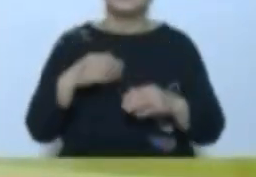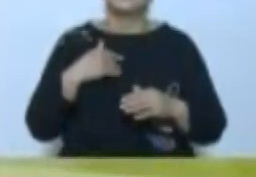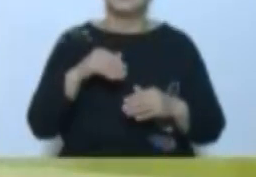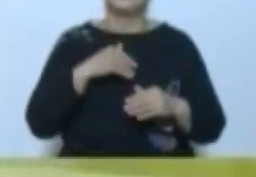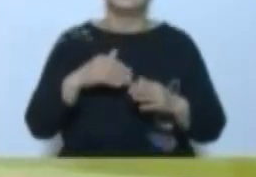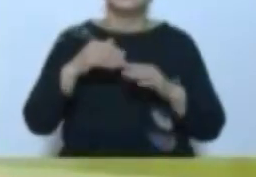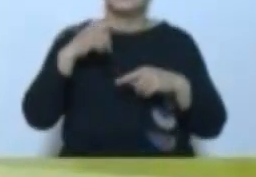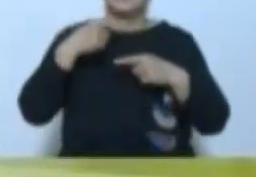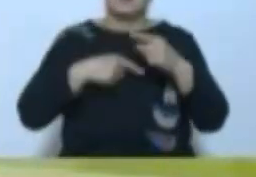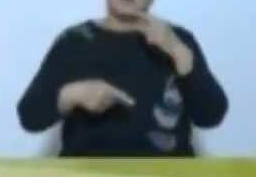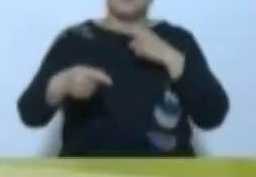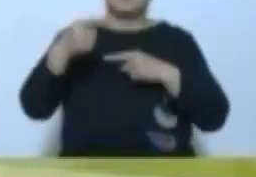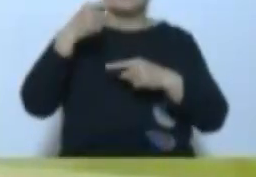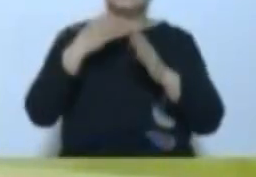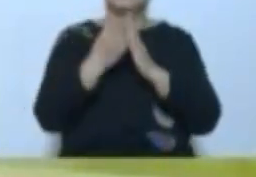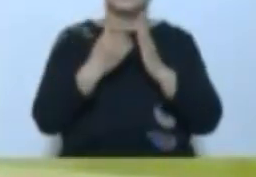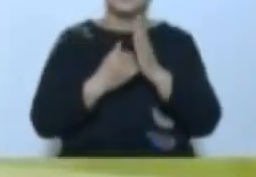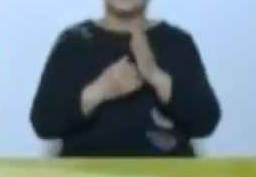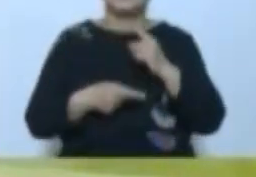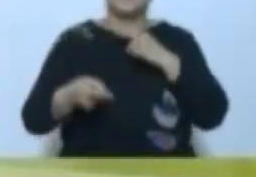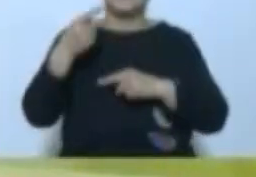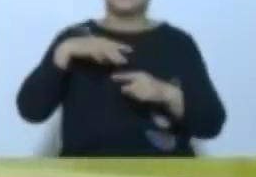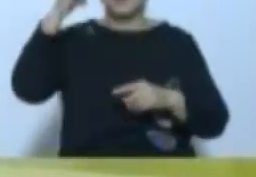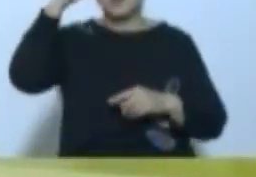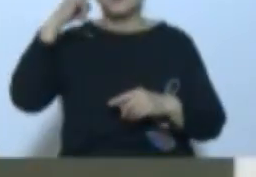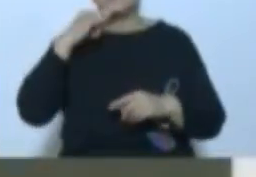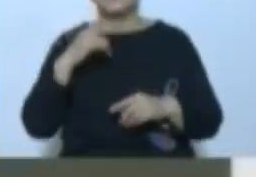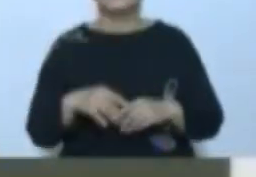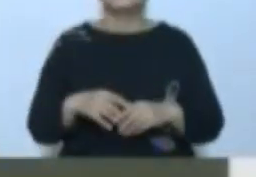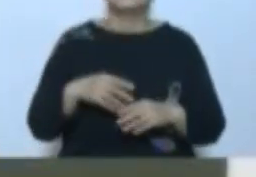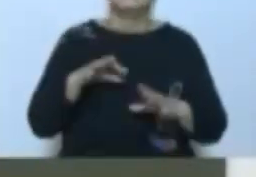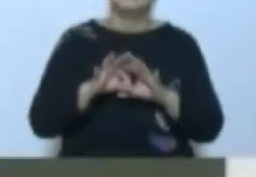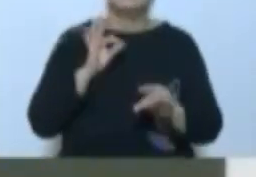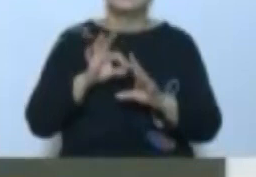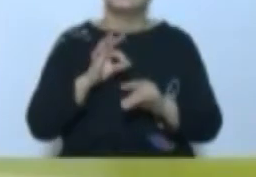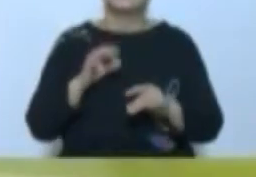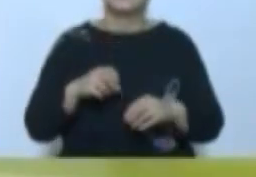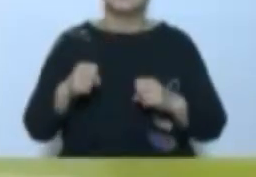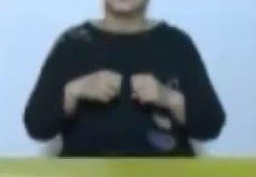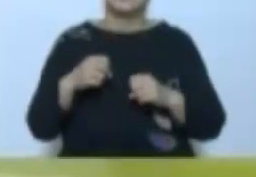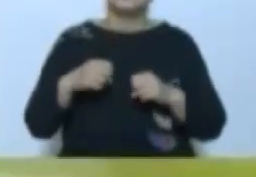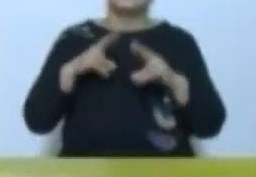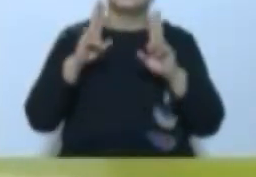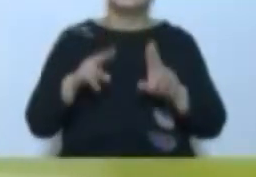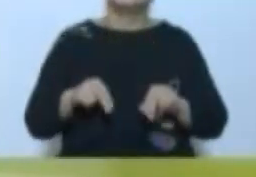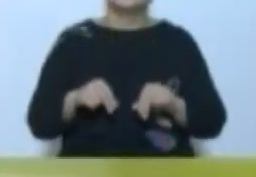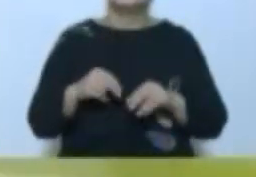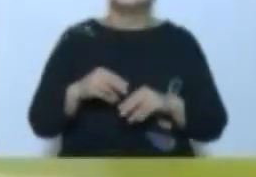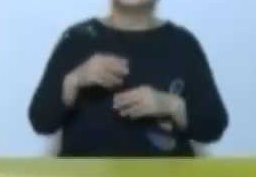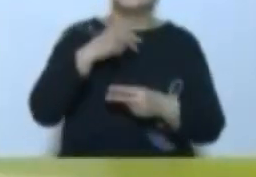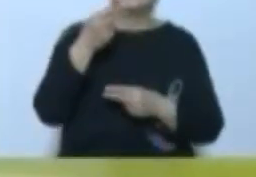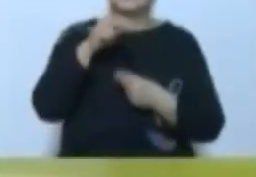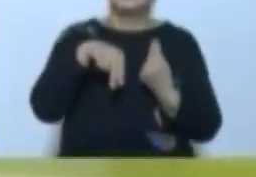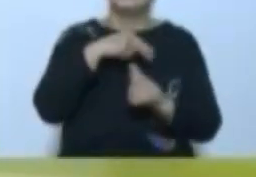в Казахстан. Если этот план будет выполнен, я хочу стать гражданином, который после выбора специальности бизнес и экономика попробует себя в этой сфере